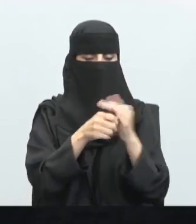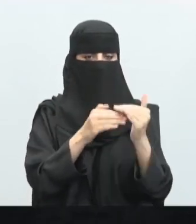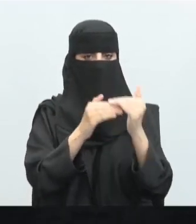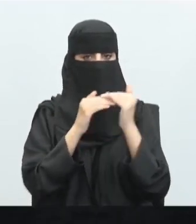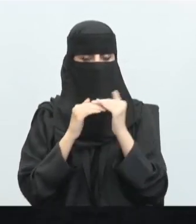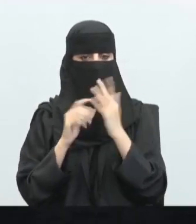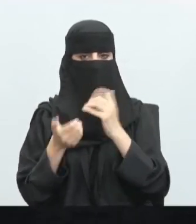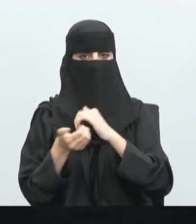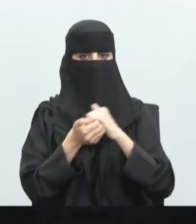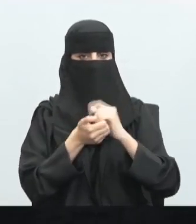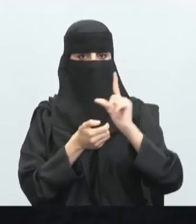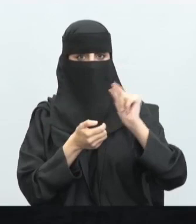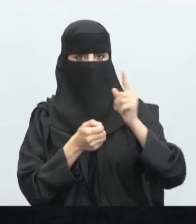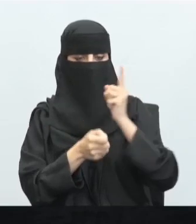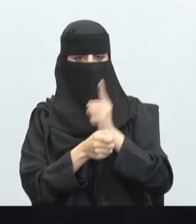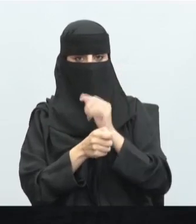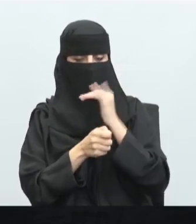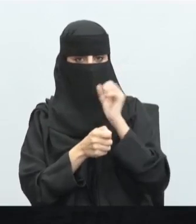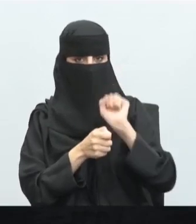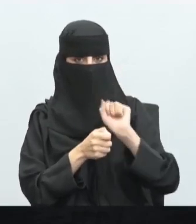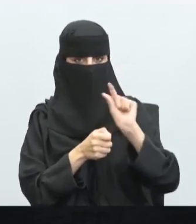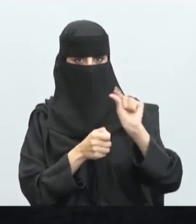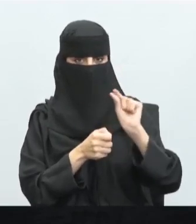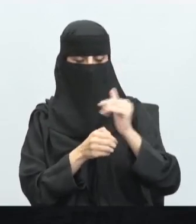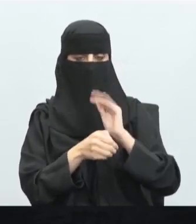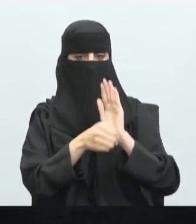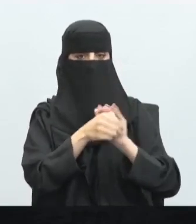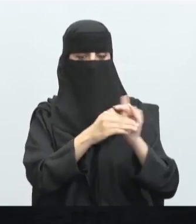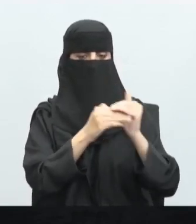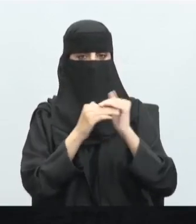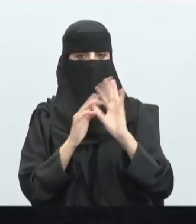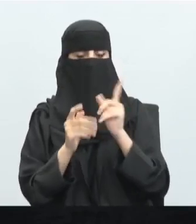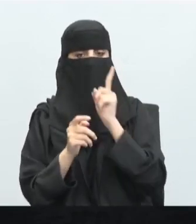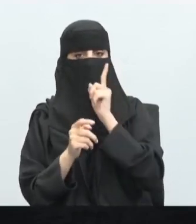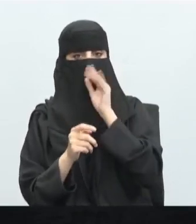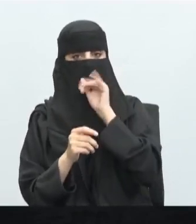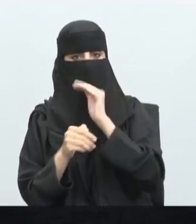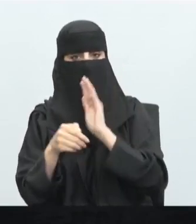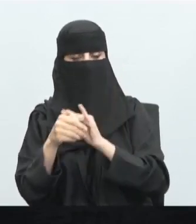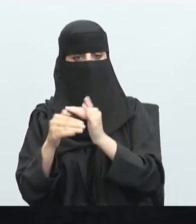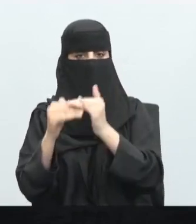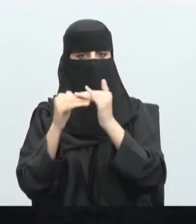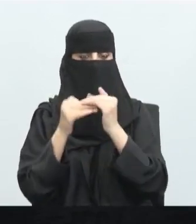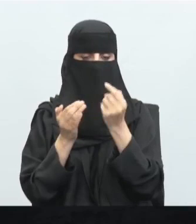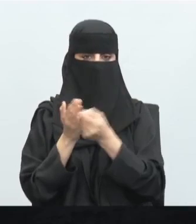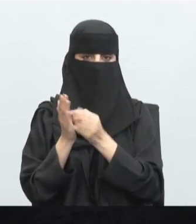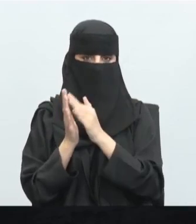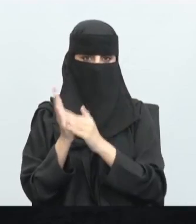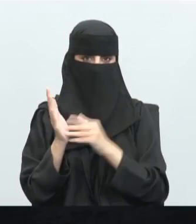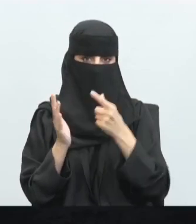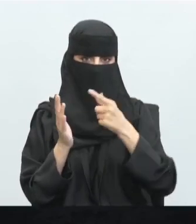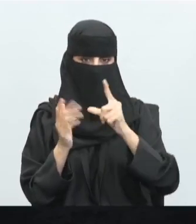زميلي المتمكن او ممكن عن طريق والدي ووالدتي في المنزل